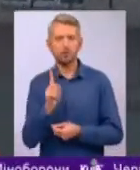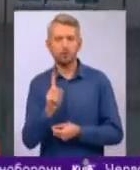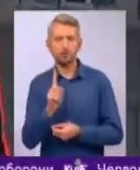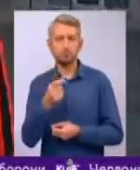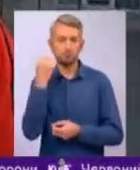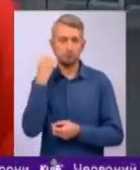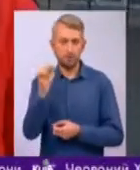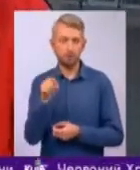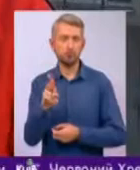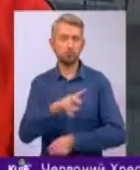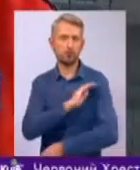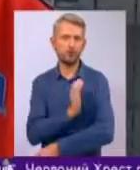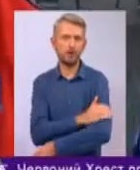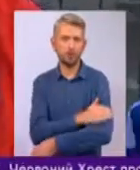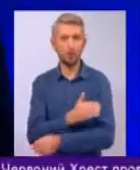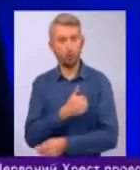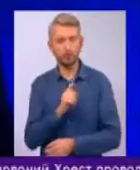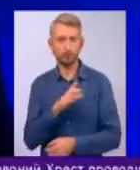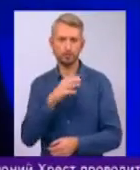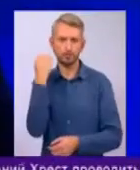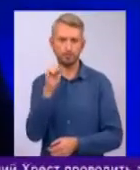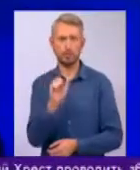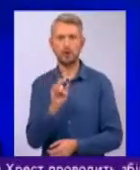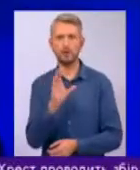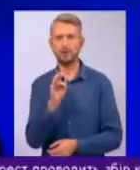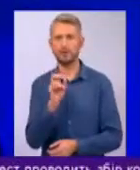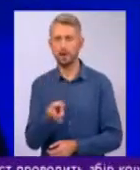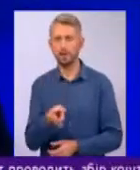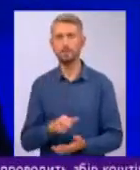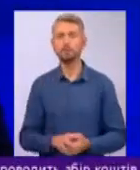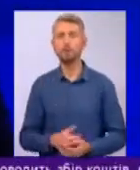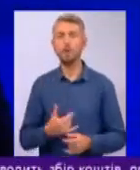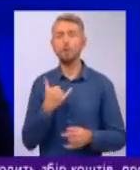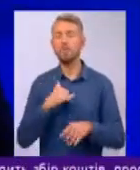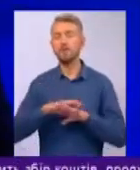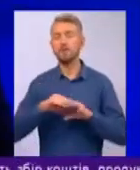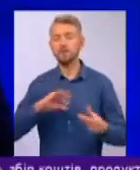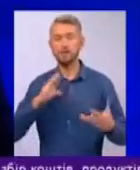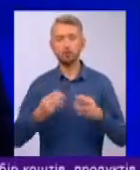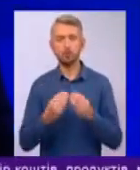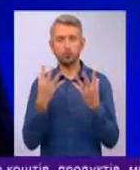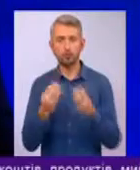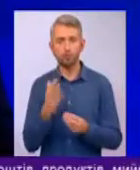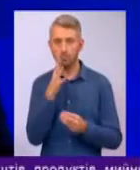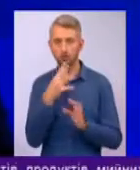победит сильнейший, но хотелось, чтобы это был «Арсенал». І на цю годину в мене все. Підсумок дня підіб'ємо